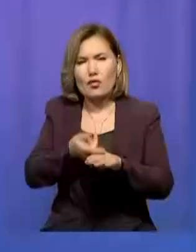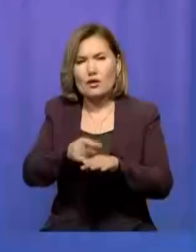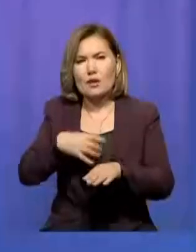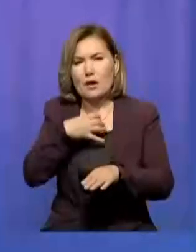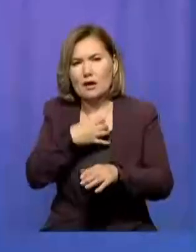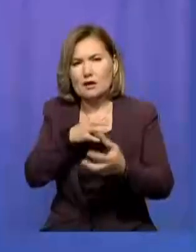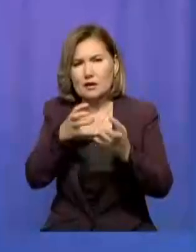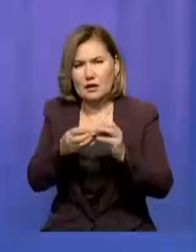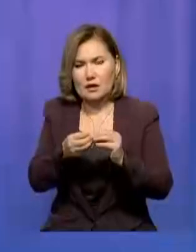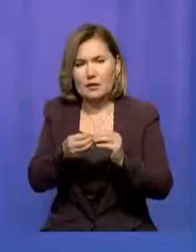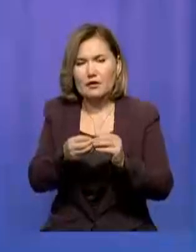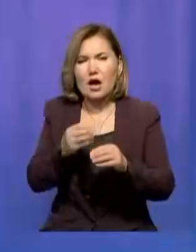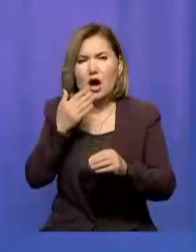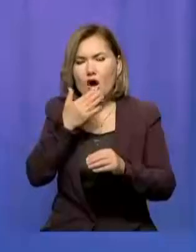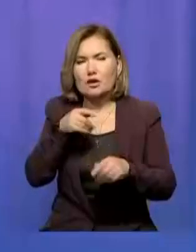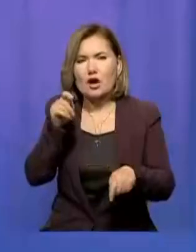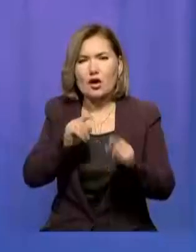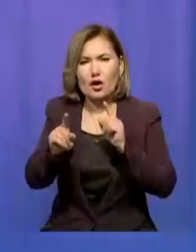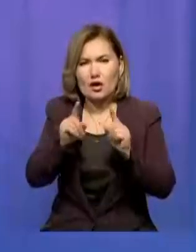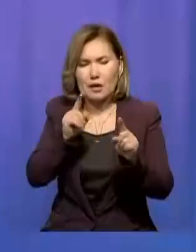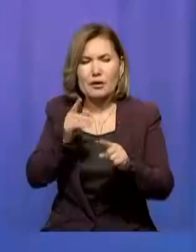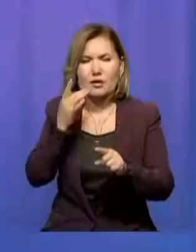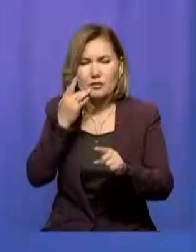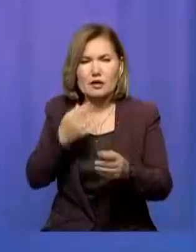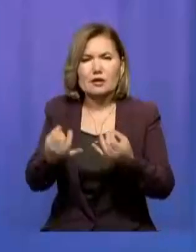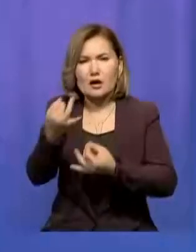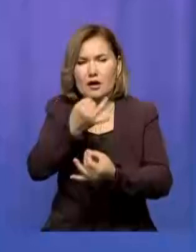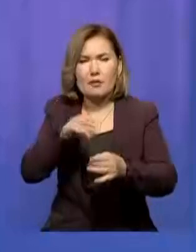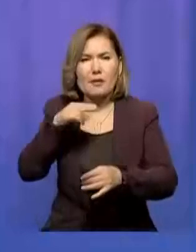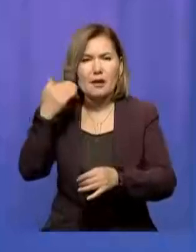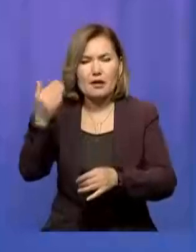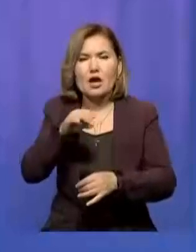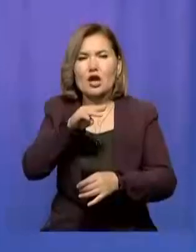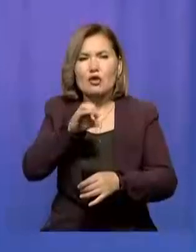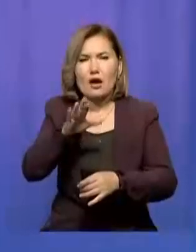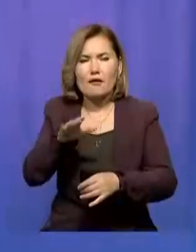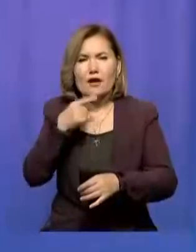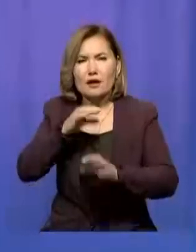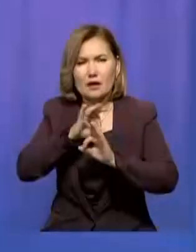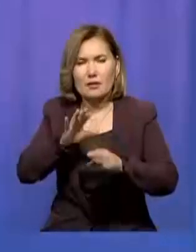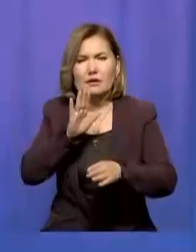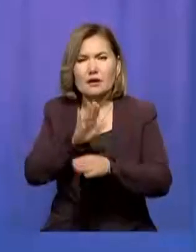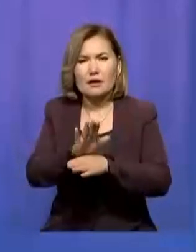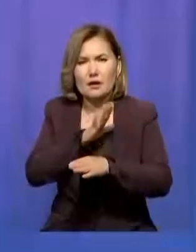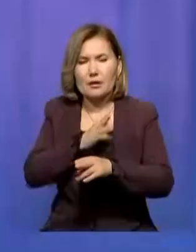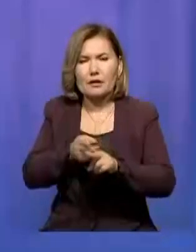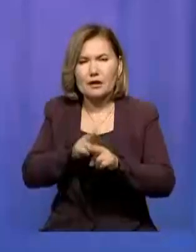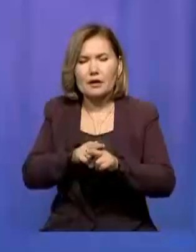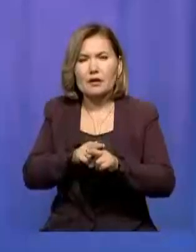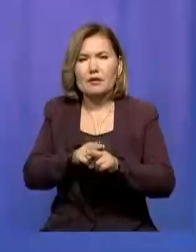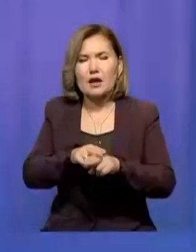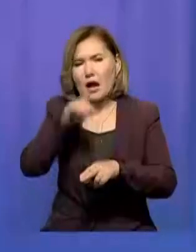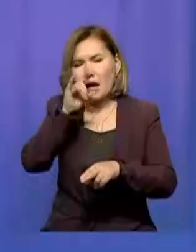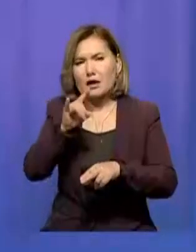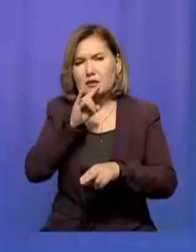маңызды. Өйткені ұлттық құрылтайымыздың отырысында президентіміз Қасым-Жомарт Кемелұлы Тоқаев тапсырма берген болатын. Осы саланы дамыту бойынша